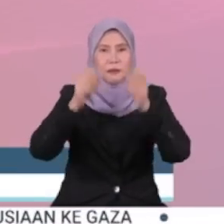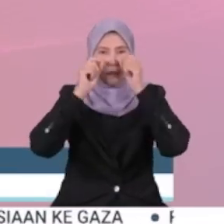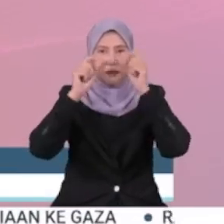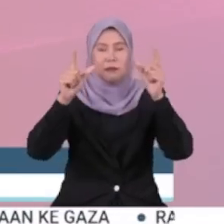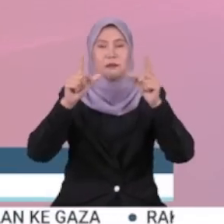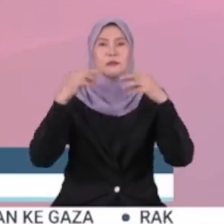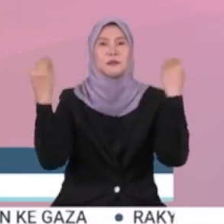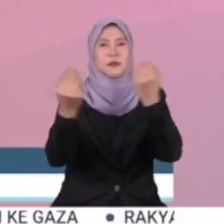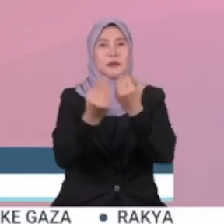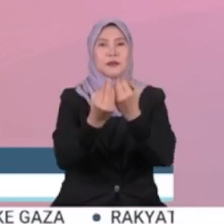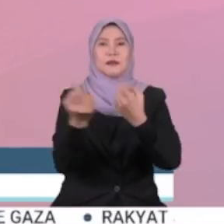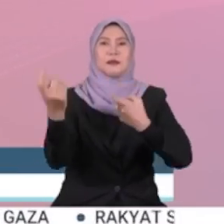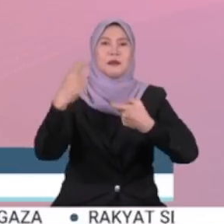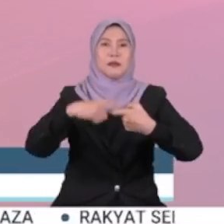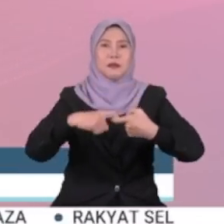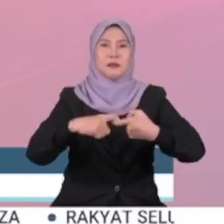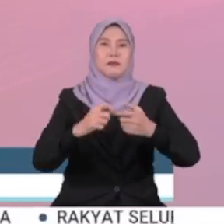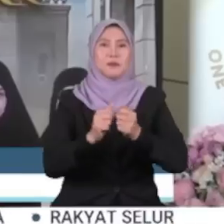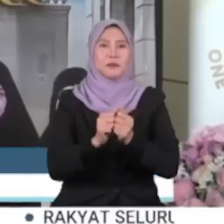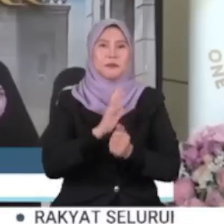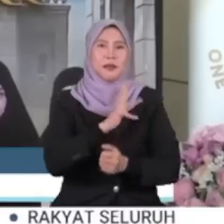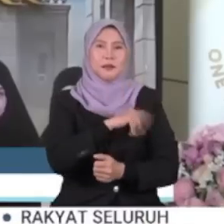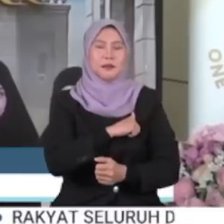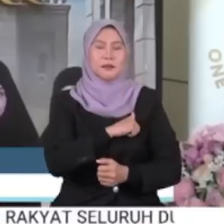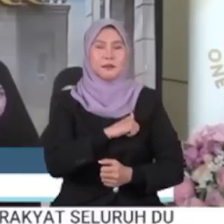kepada masyarakat berhubung isu berkenaan.